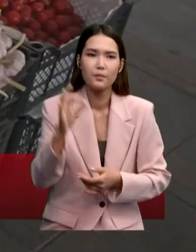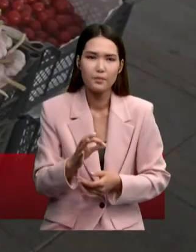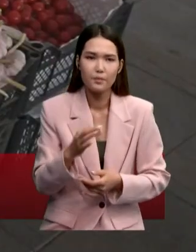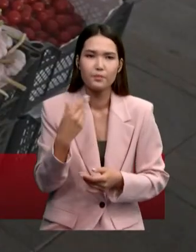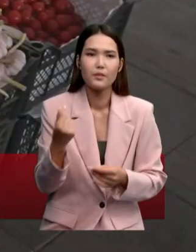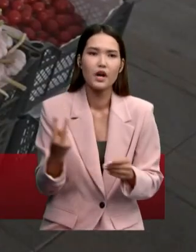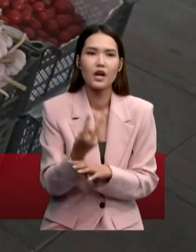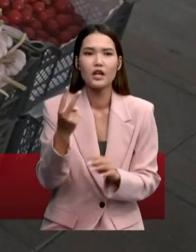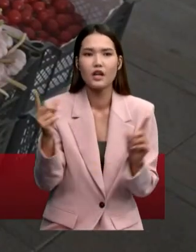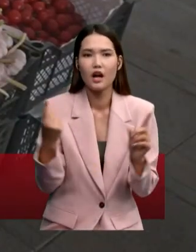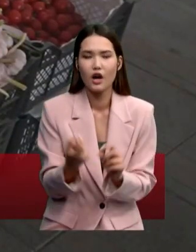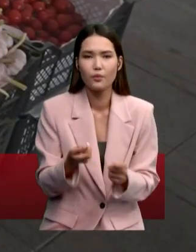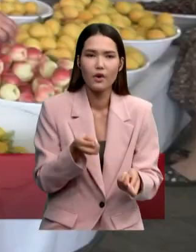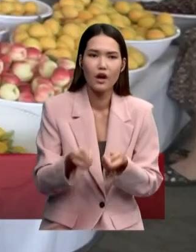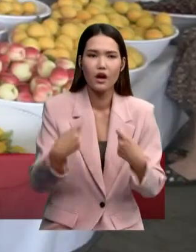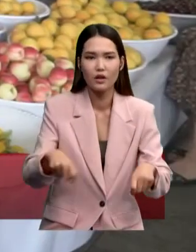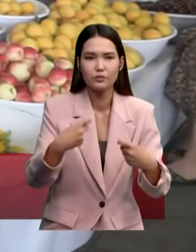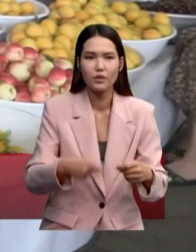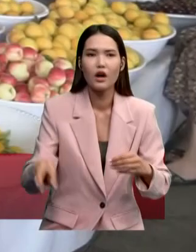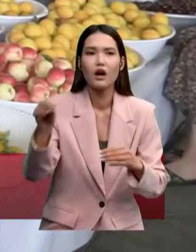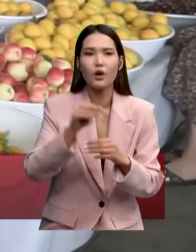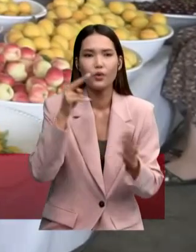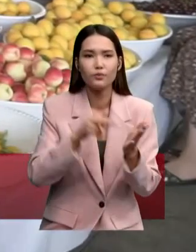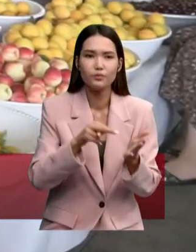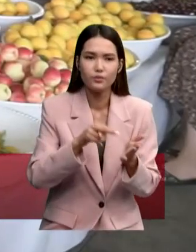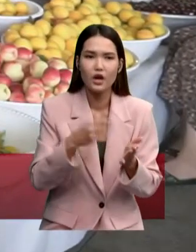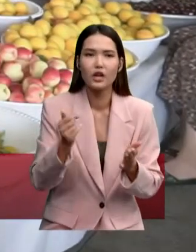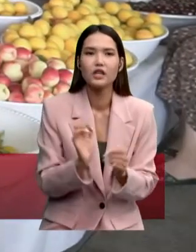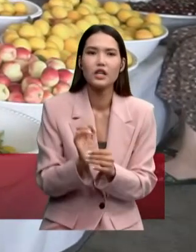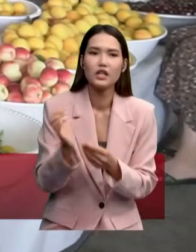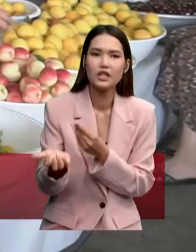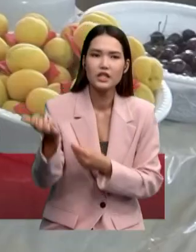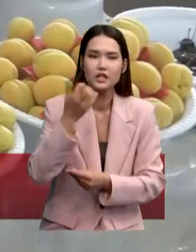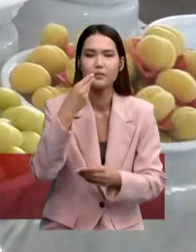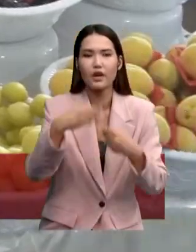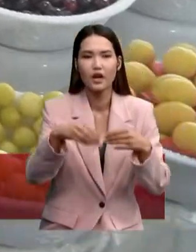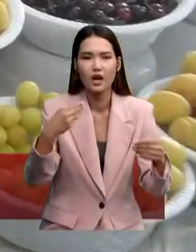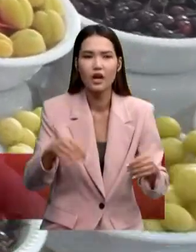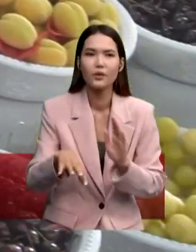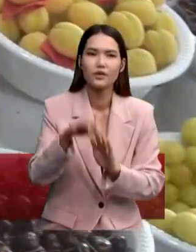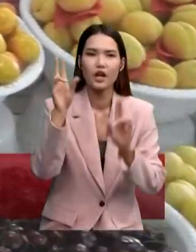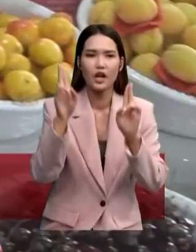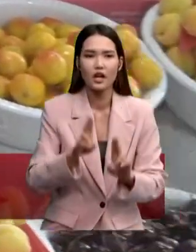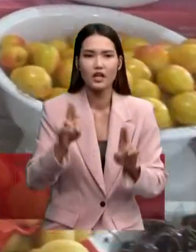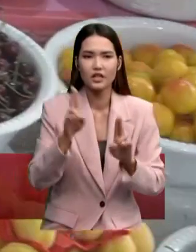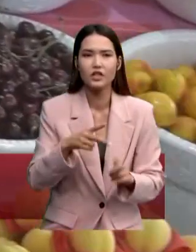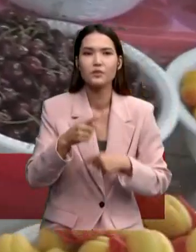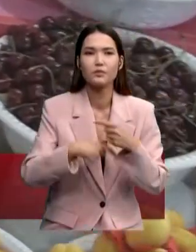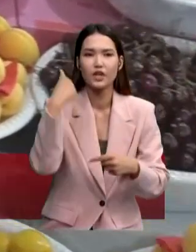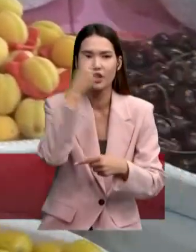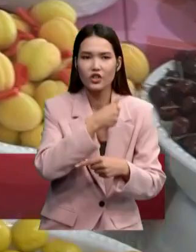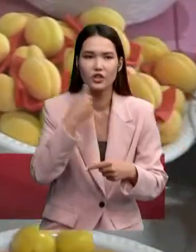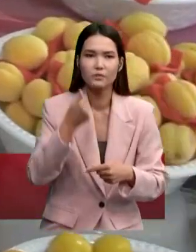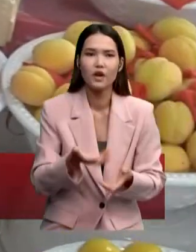2 есе арзанырақ саудаланып жатыр. Оған қоса, бағаны ұстап тұру үшін импорттық азық-түлікті өзбек тілінде таңбалау ережесі келер жылға дейін алынып